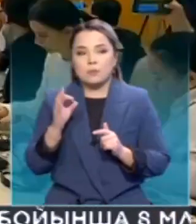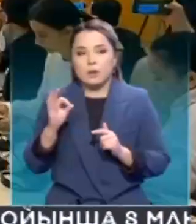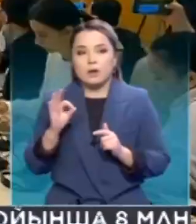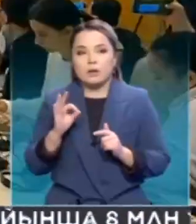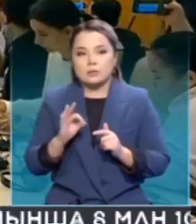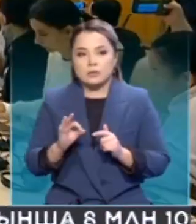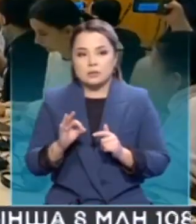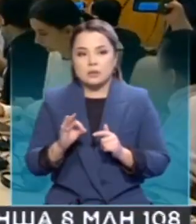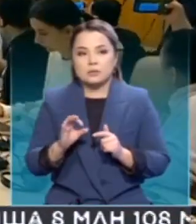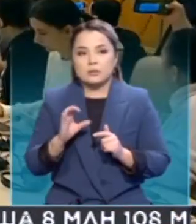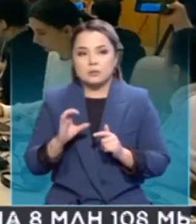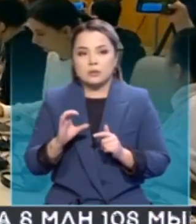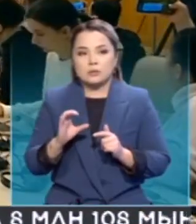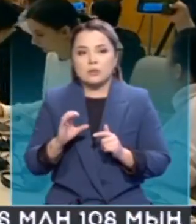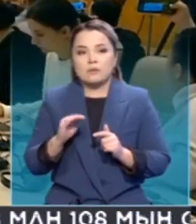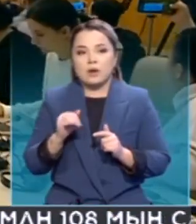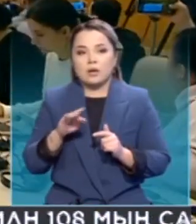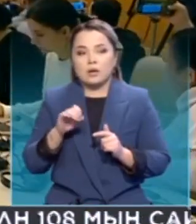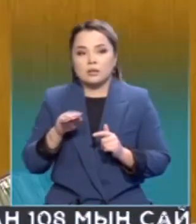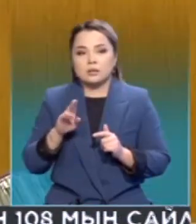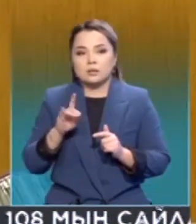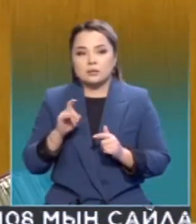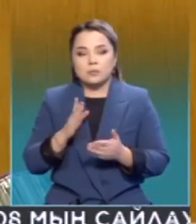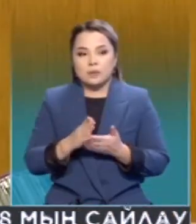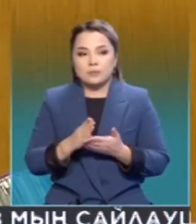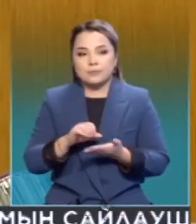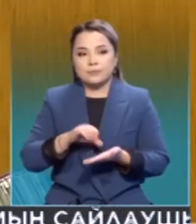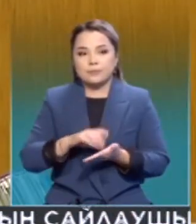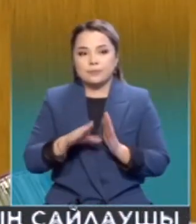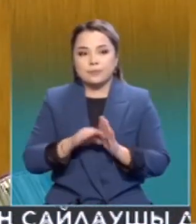2,22%. Салтанат Пархатқызы Тұрсынбаеваға